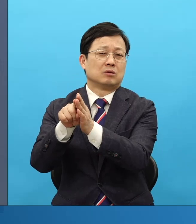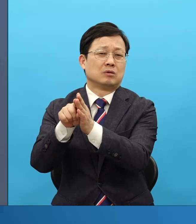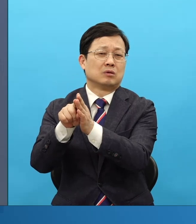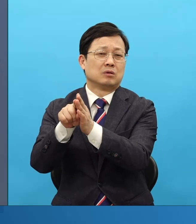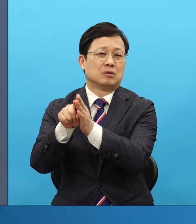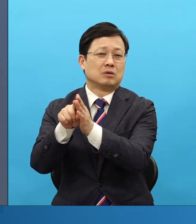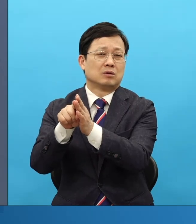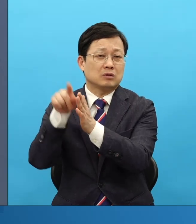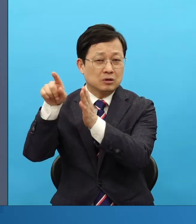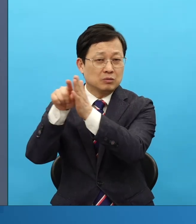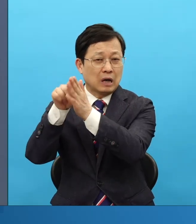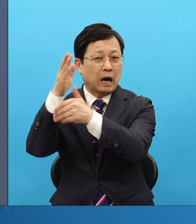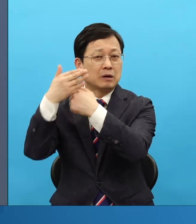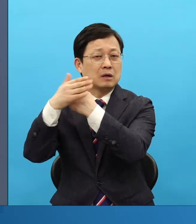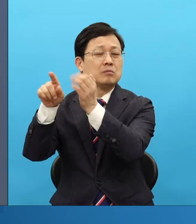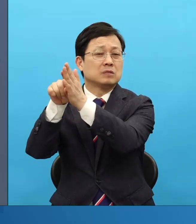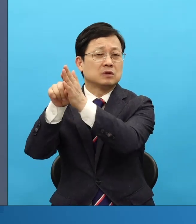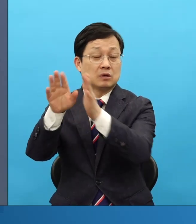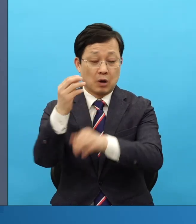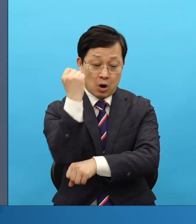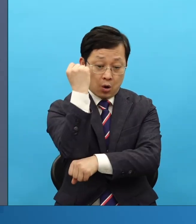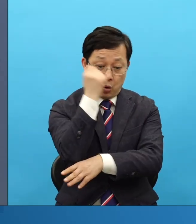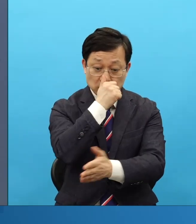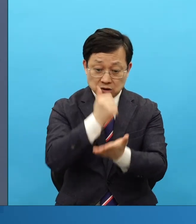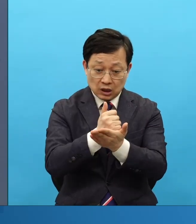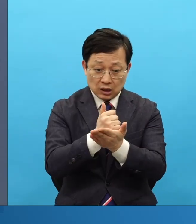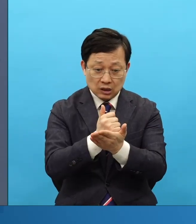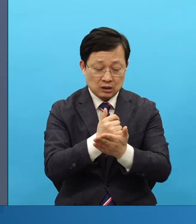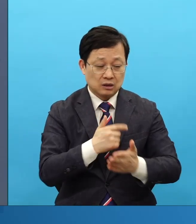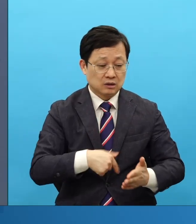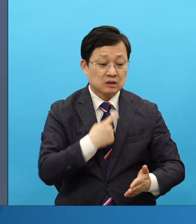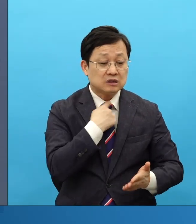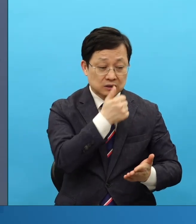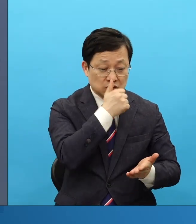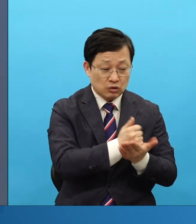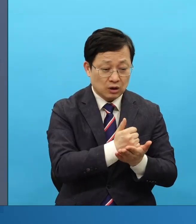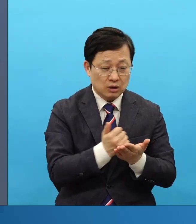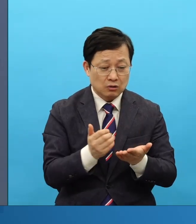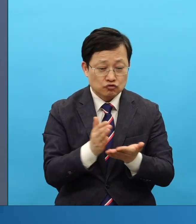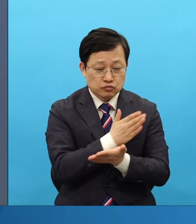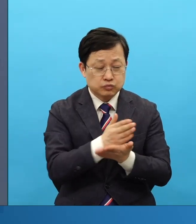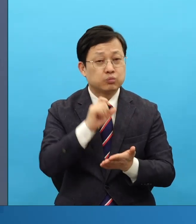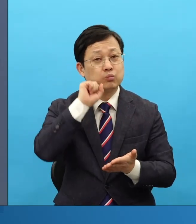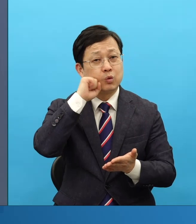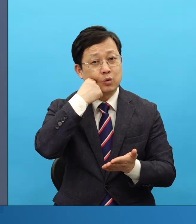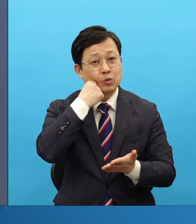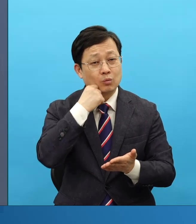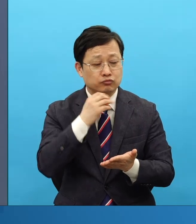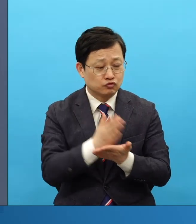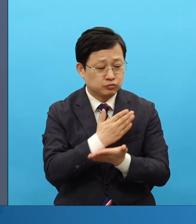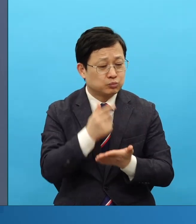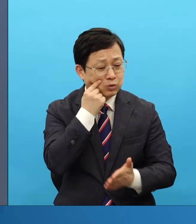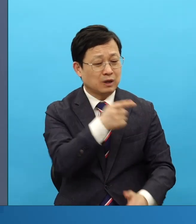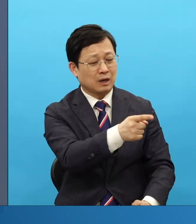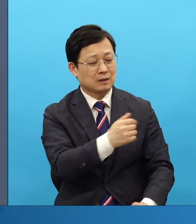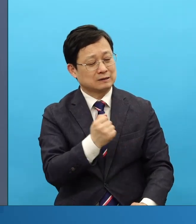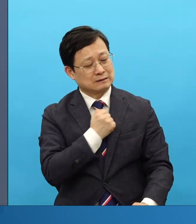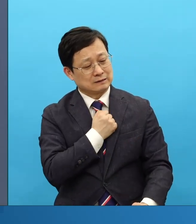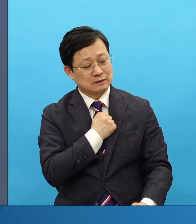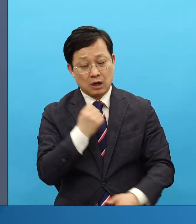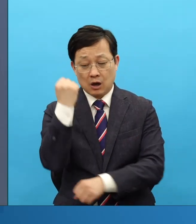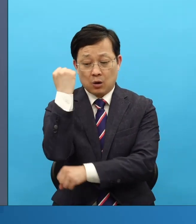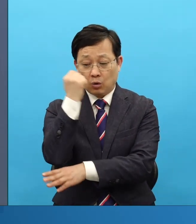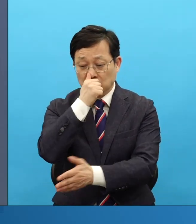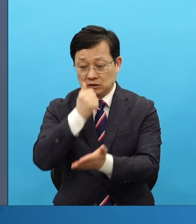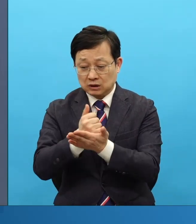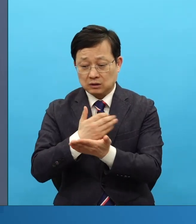못 해가지고요. 원죄 우리 해결 못 해요. We cannot solve our original problem, but there's so many people who cannot differentiate what original sin is and habitual sin 그 어떤 is.